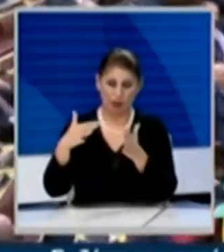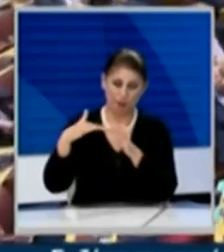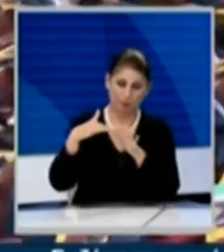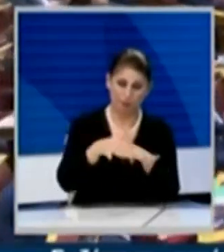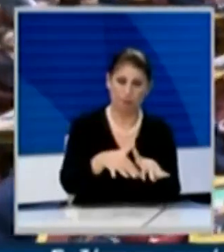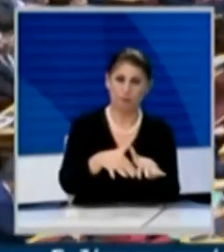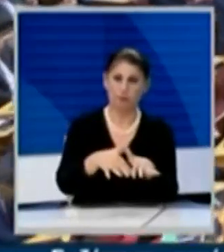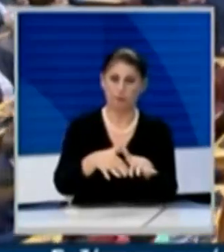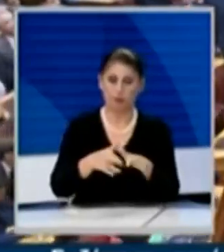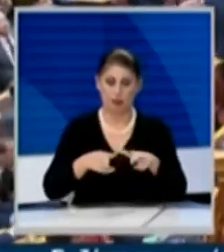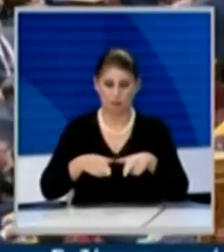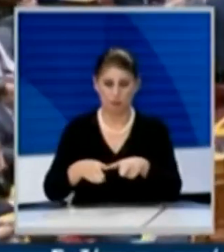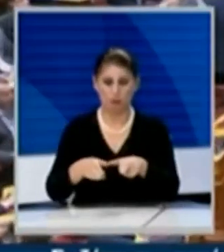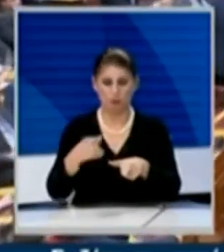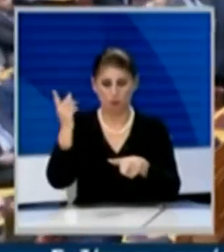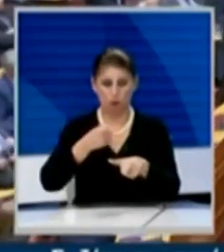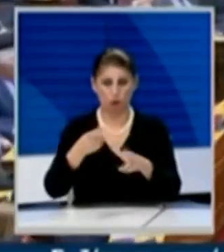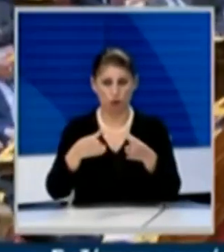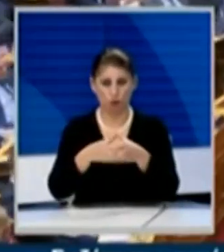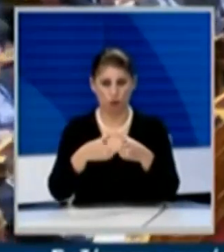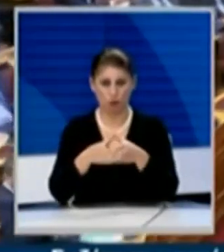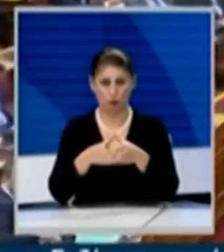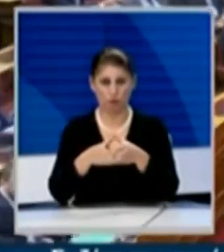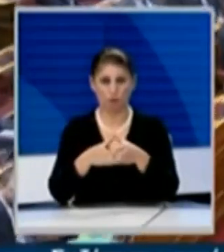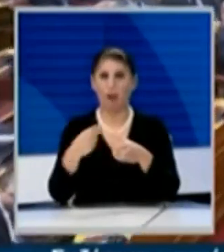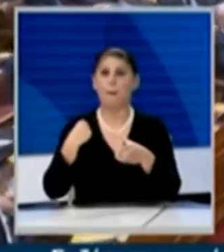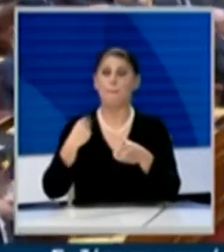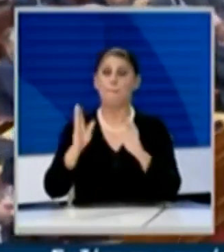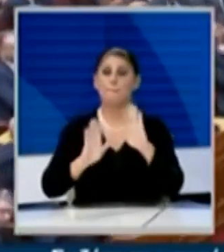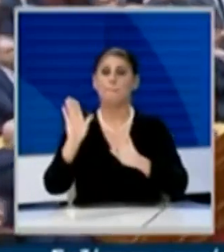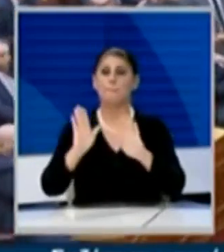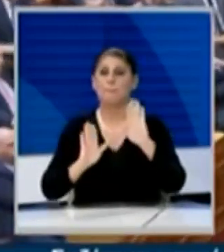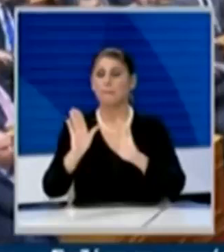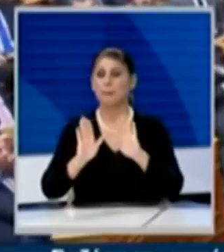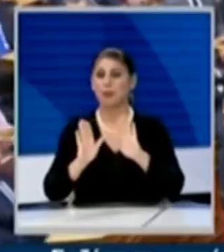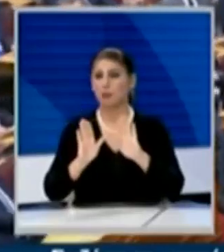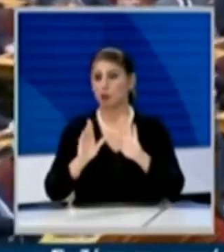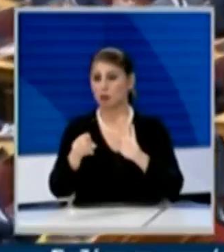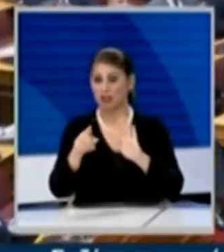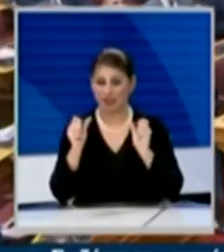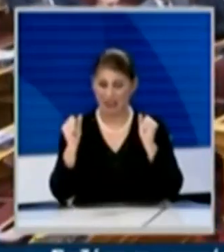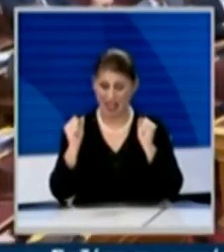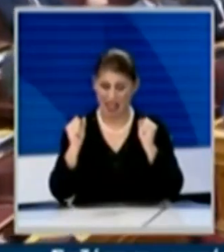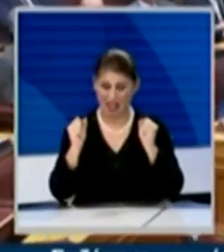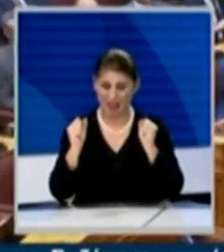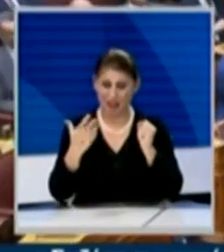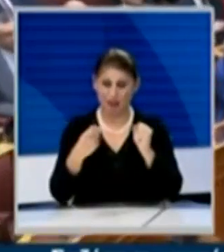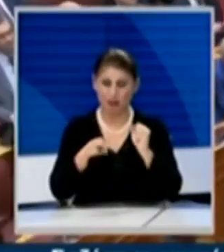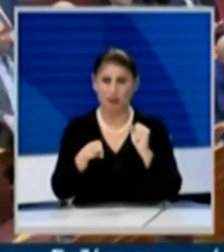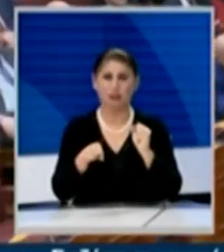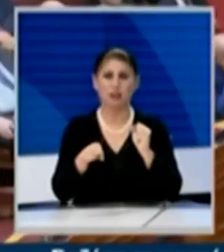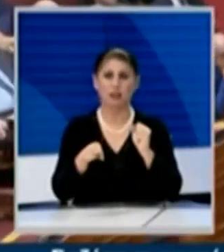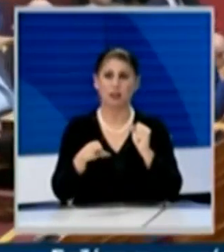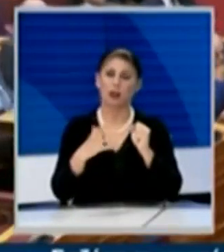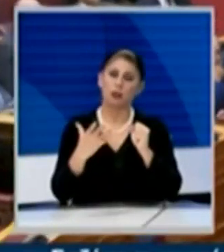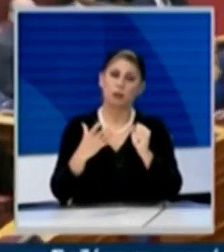των ποσοστών του κόμματός σας στις δημοσκοπήσεις. Και αναρωτιέμαι αν αυτή η ένταση είχε να κάνει με το γεγονός